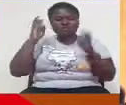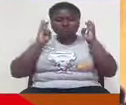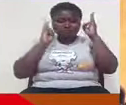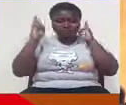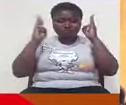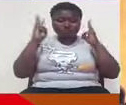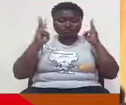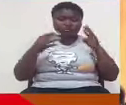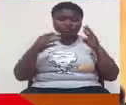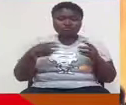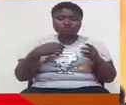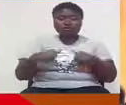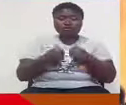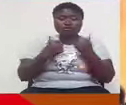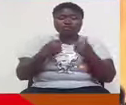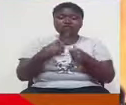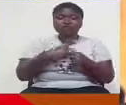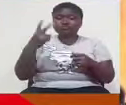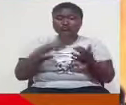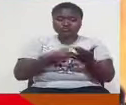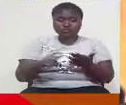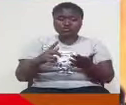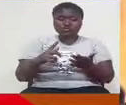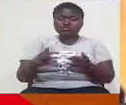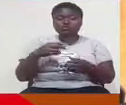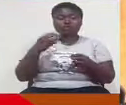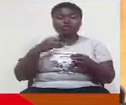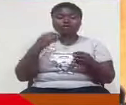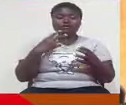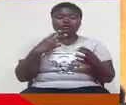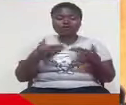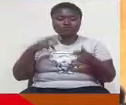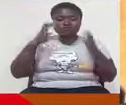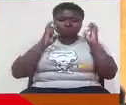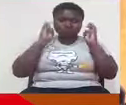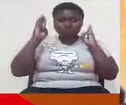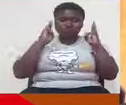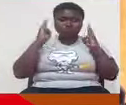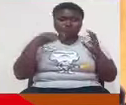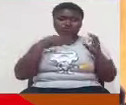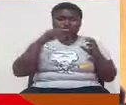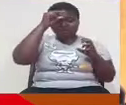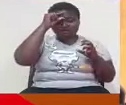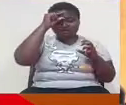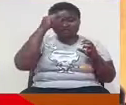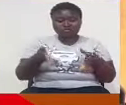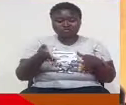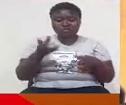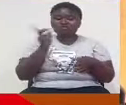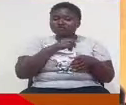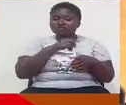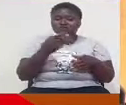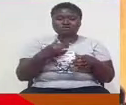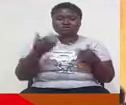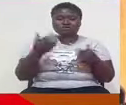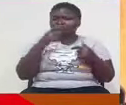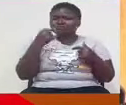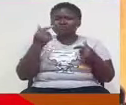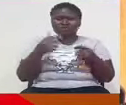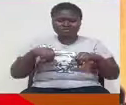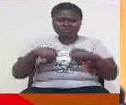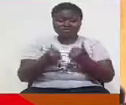years, watu wako completely stressed. And that we say as government, sasa tutaki mchezo tena. Mtu hawezi kuhangaisha kwa shamba lako bwana huko na title